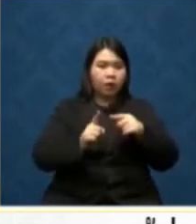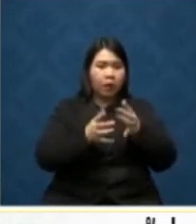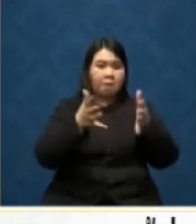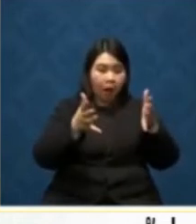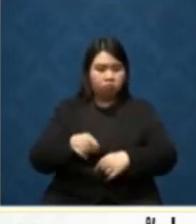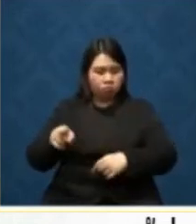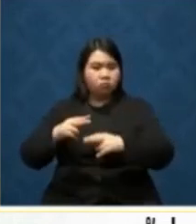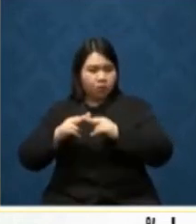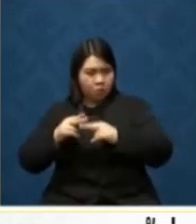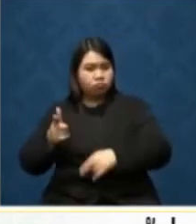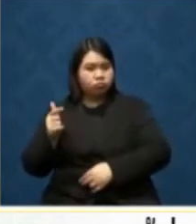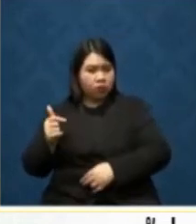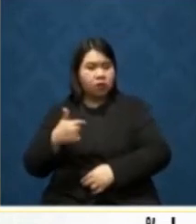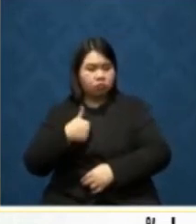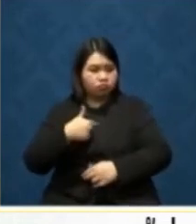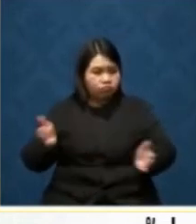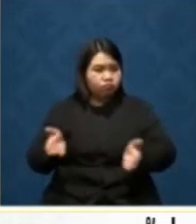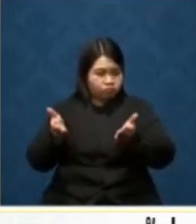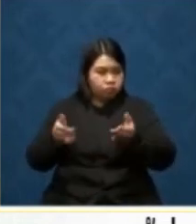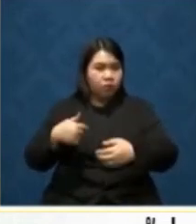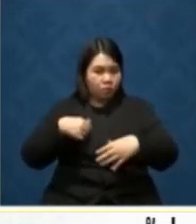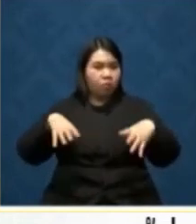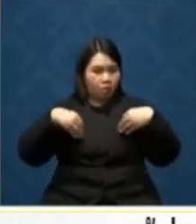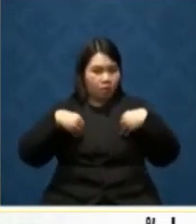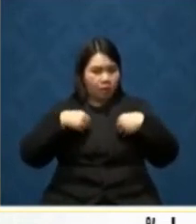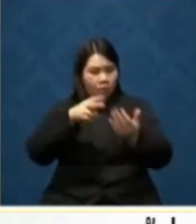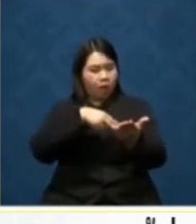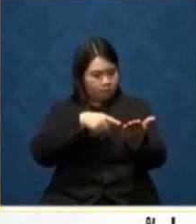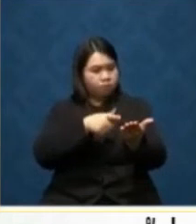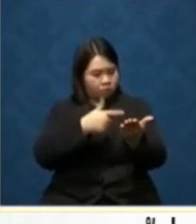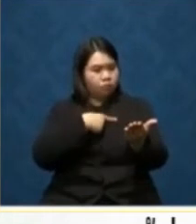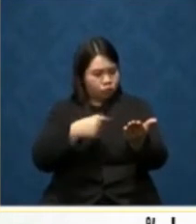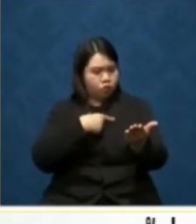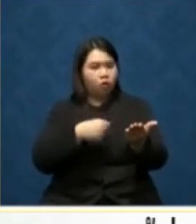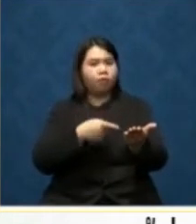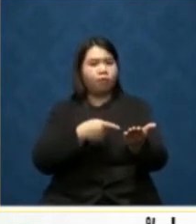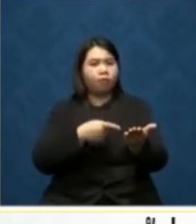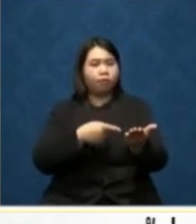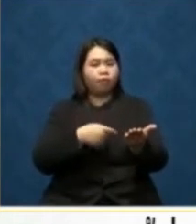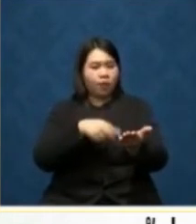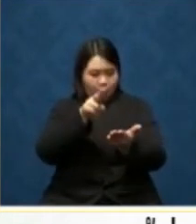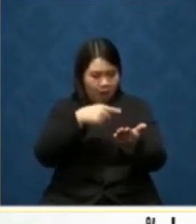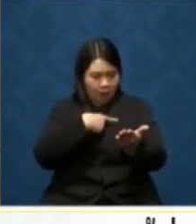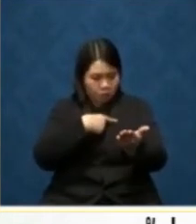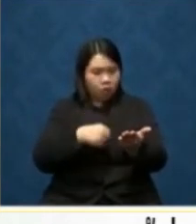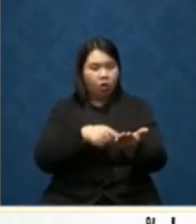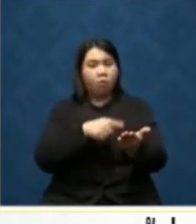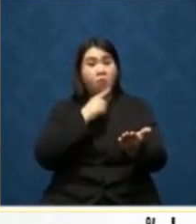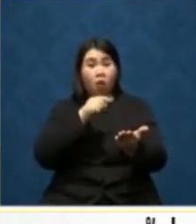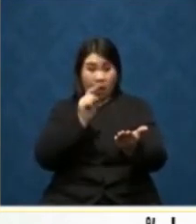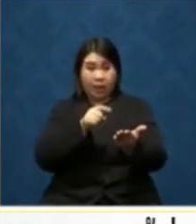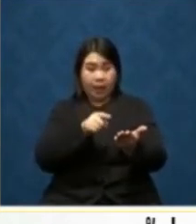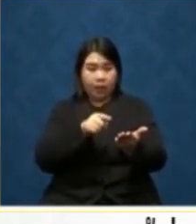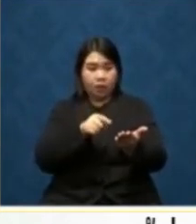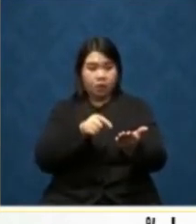วก่อกว่าของหาลัยรัดทั่วไปผมจึงสนับทุเต็ที่ครับ ผมรับลาก